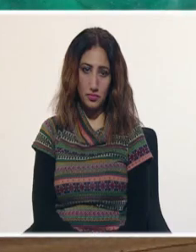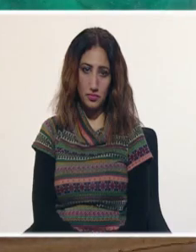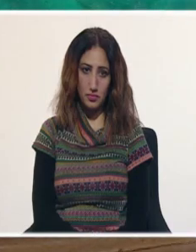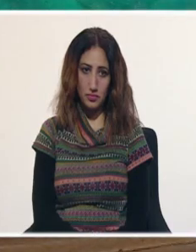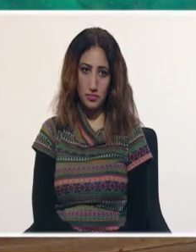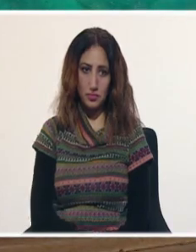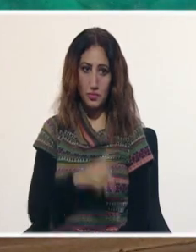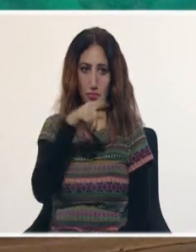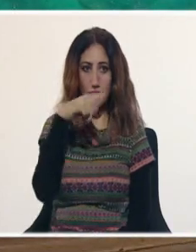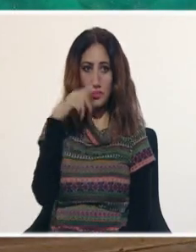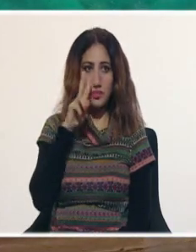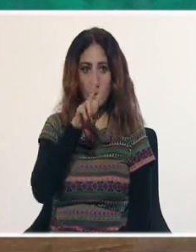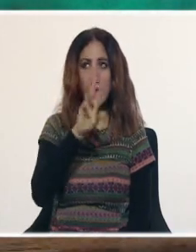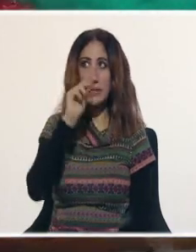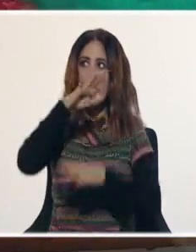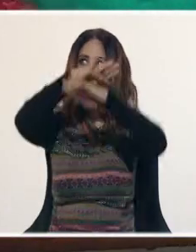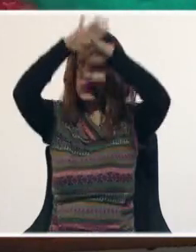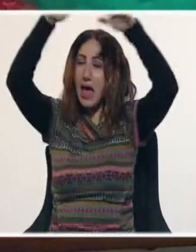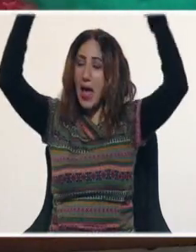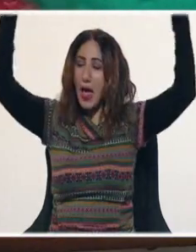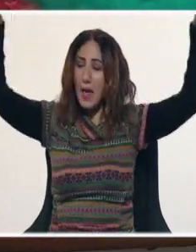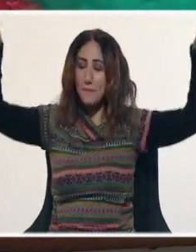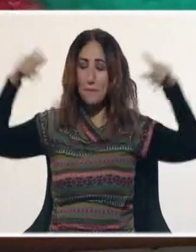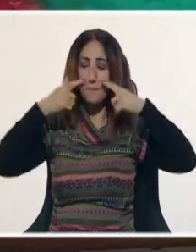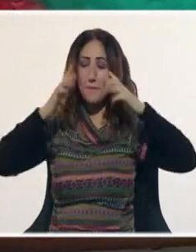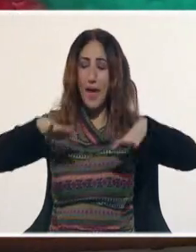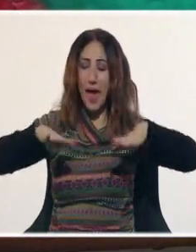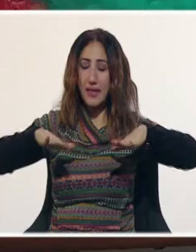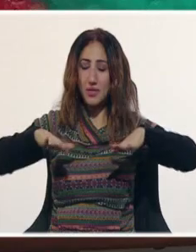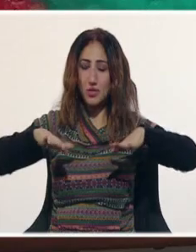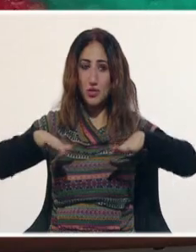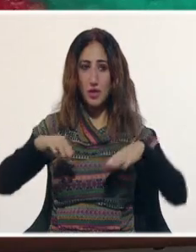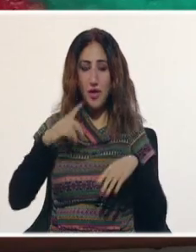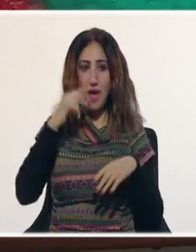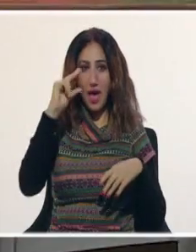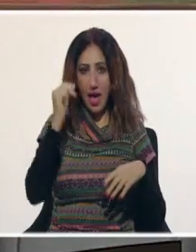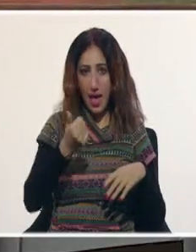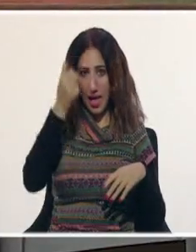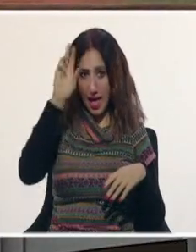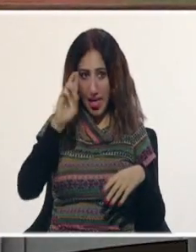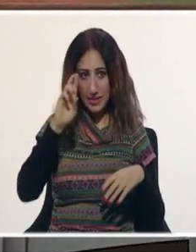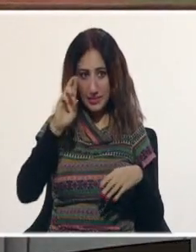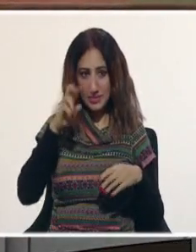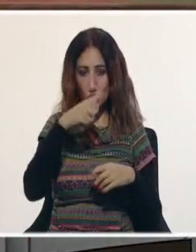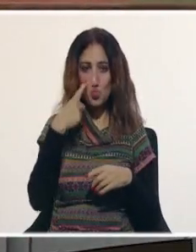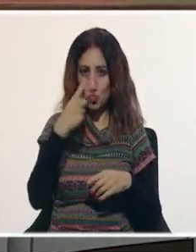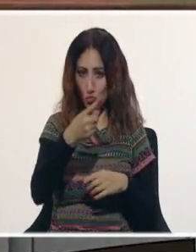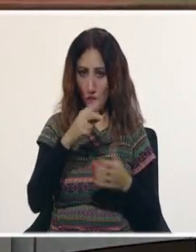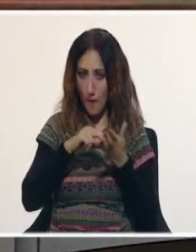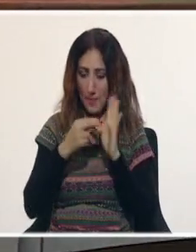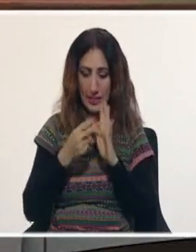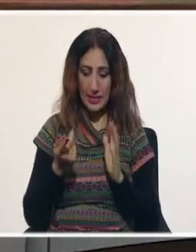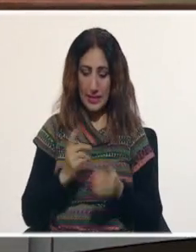3 2 1. هتحس انك عايش فعلا فوق السحاب. انا حولت لك السائل ده كله دلوقتي الغاز مع وجود الالوان. دلوقتي انت عندك في